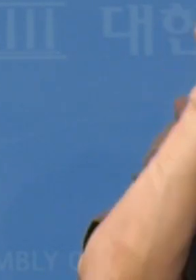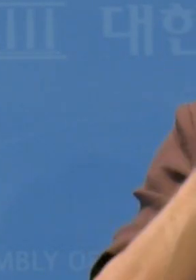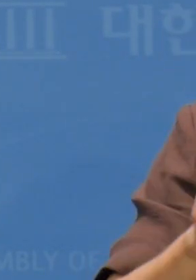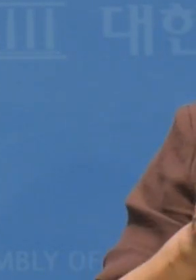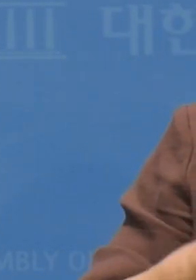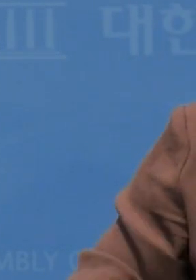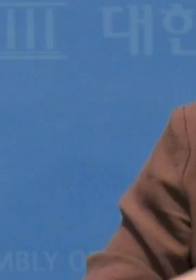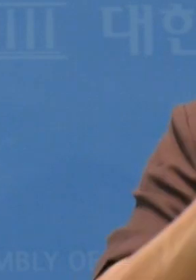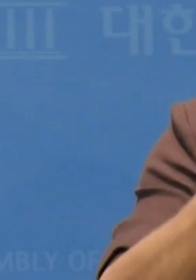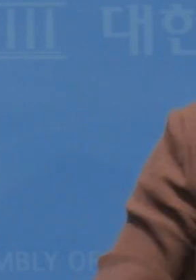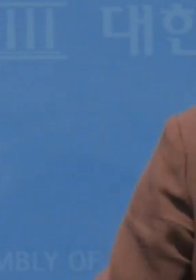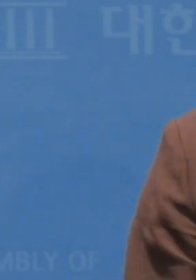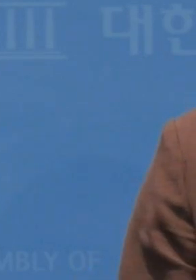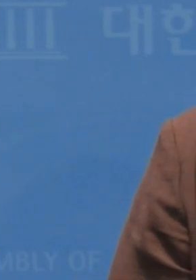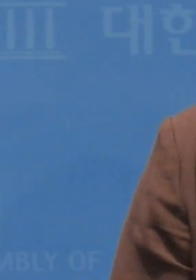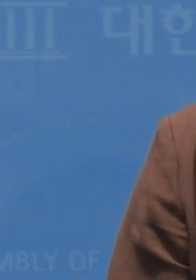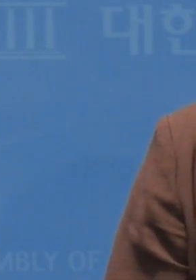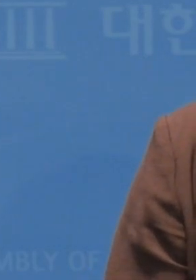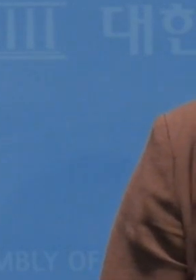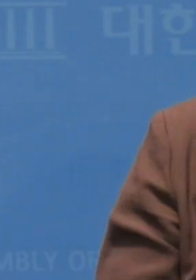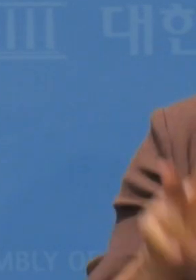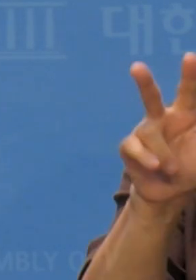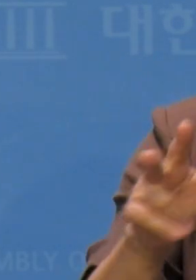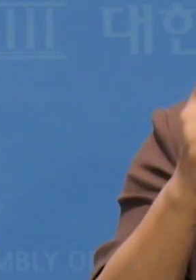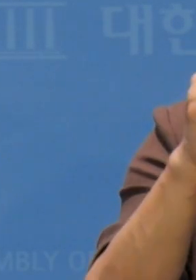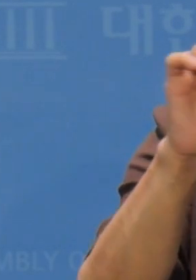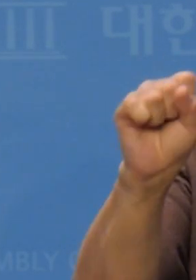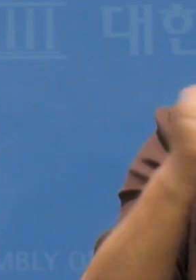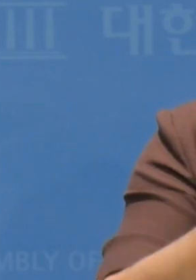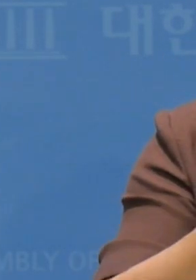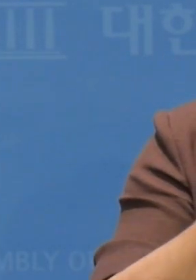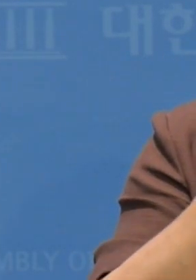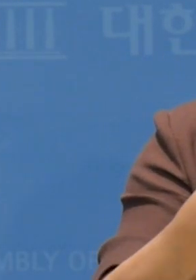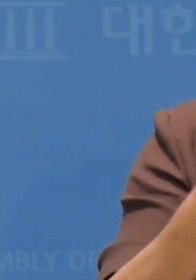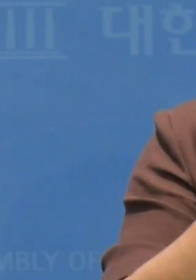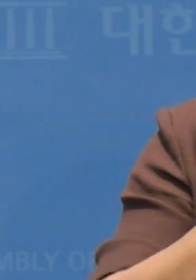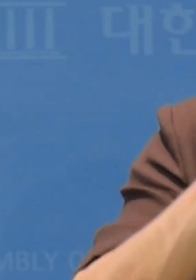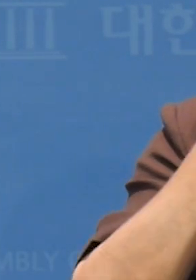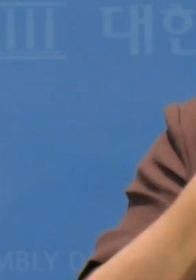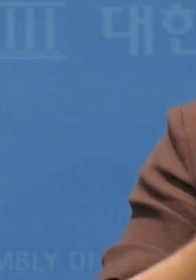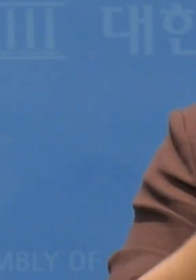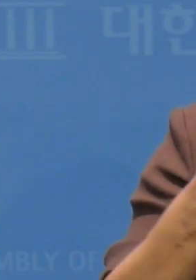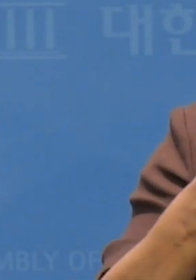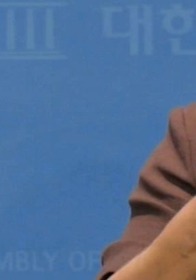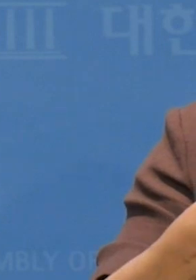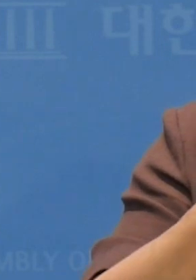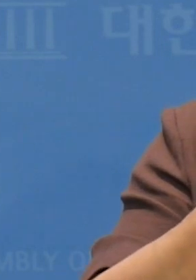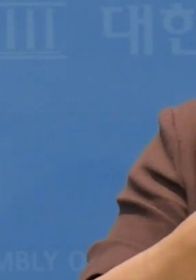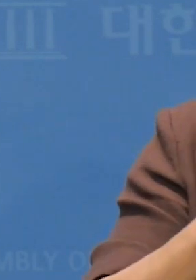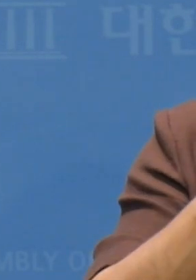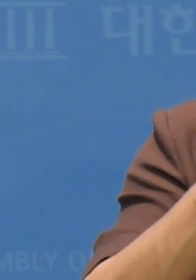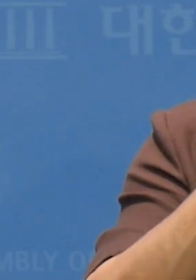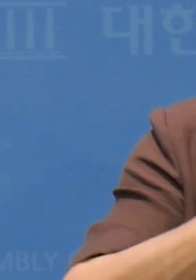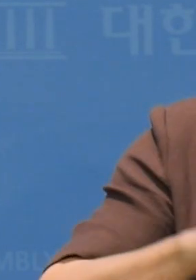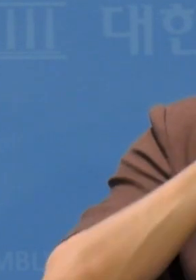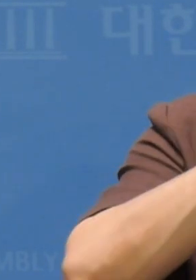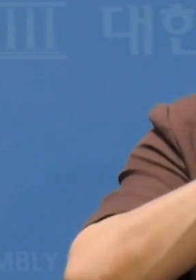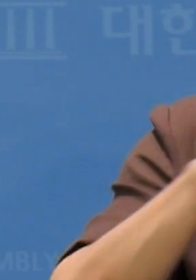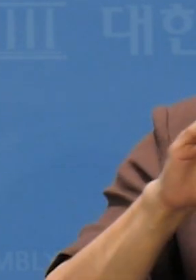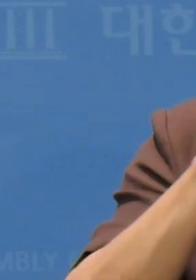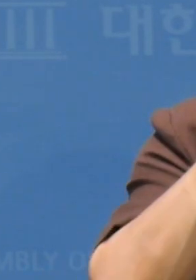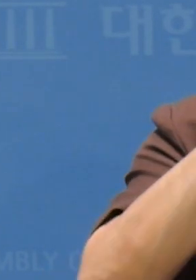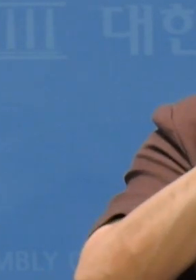필요한 시기입니다 지금 KBS 겪는 어려움은 노화된 공영방송이 되어가는